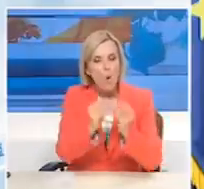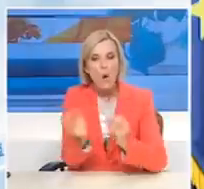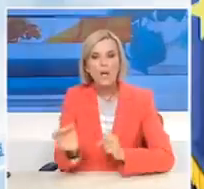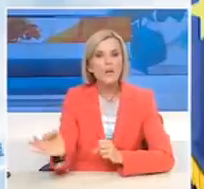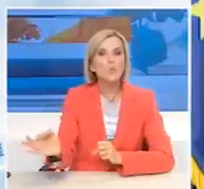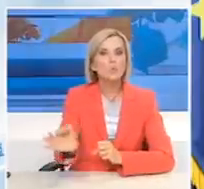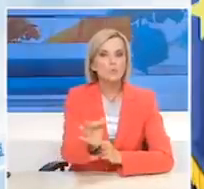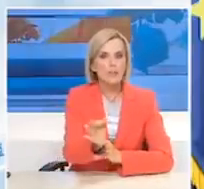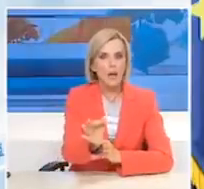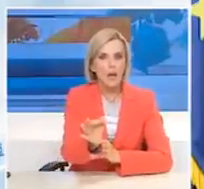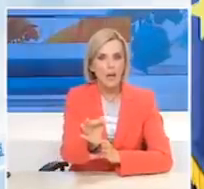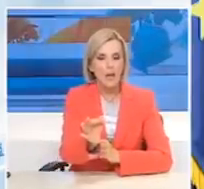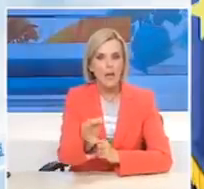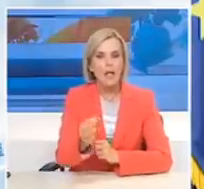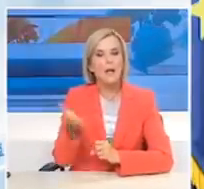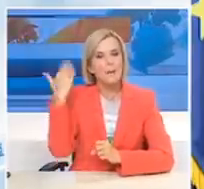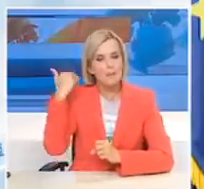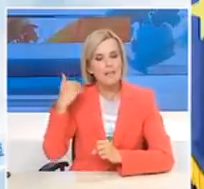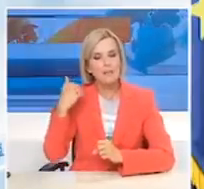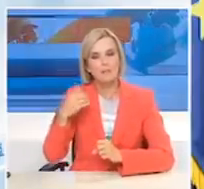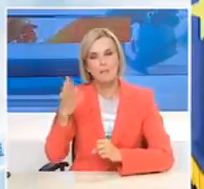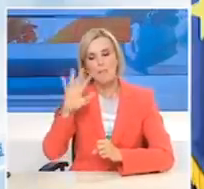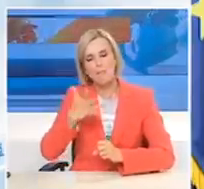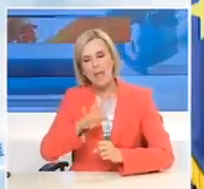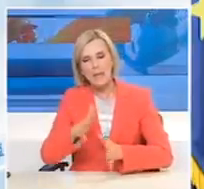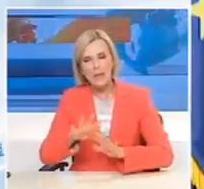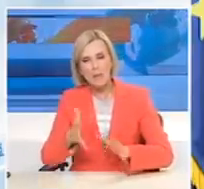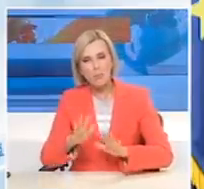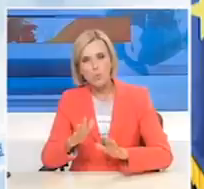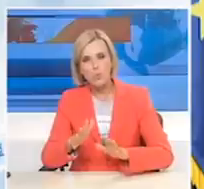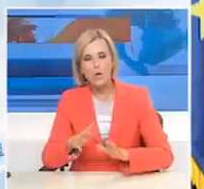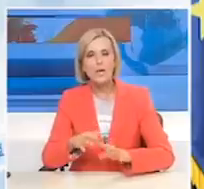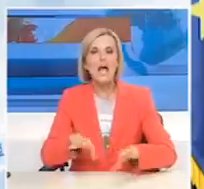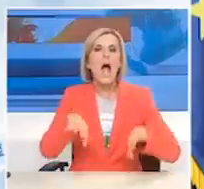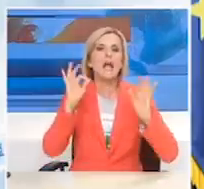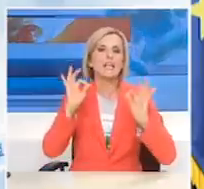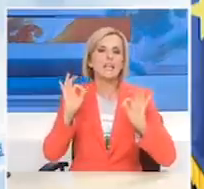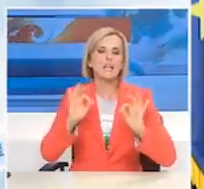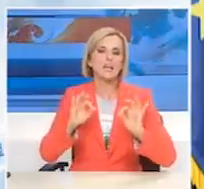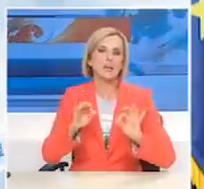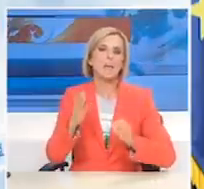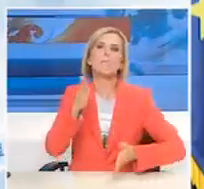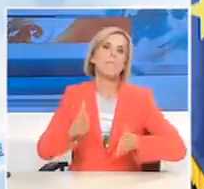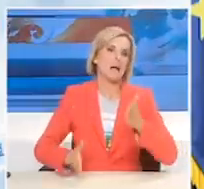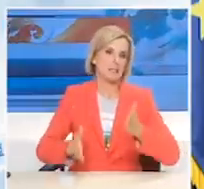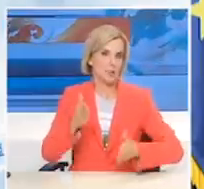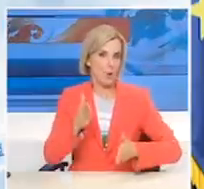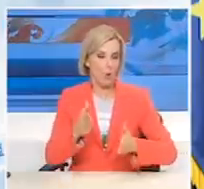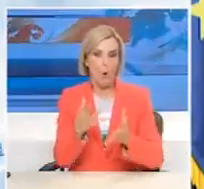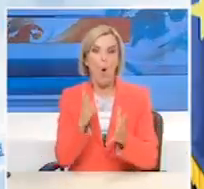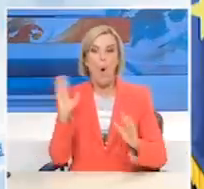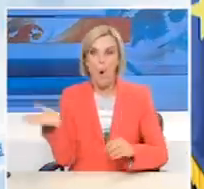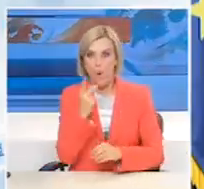παρατηρήθηκε στις πρώτες μέρες της πρώτης φάσης των 42 ημερών. Σε κάθε περίπτωση όπου είχαμε με πολλά